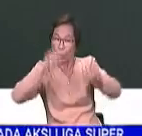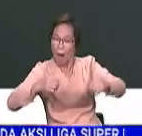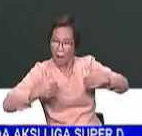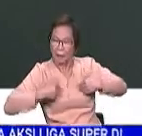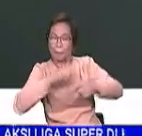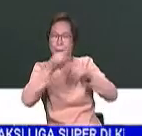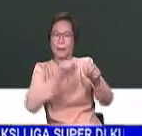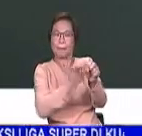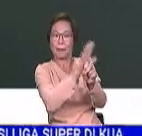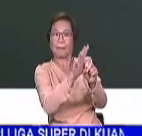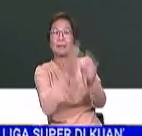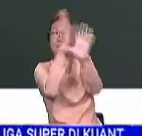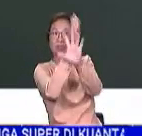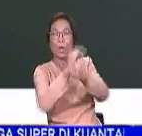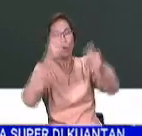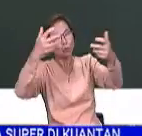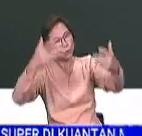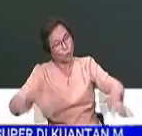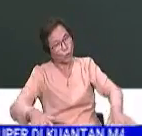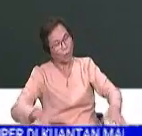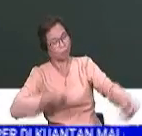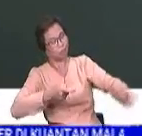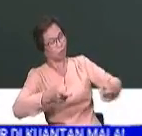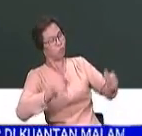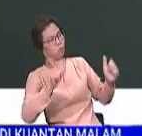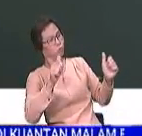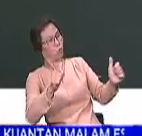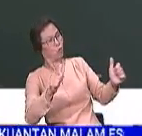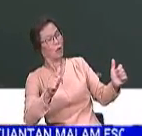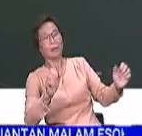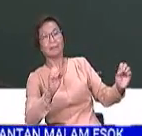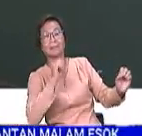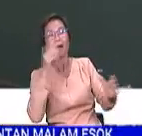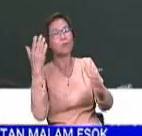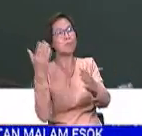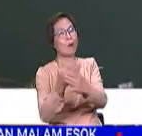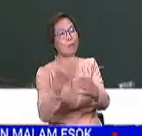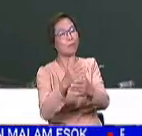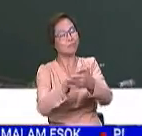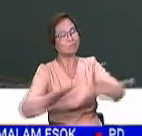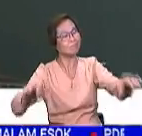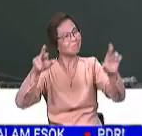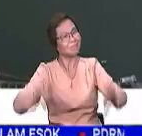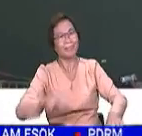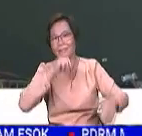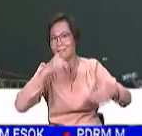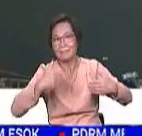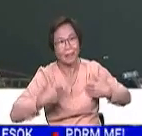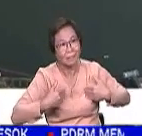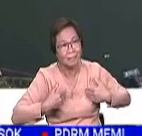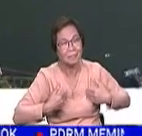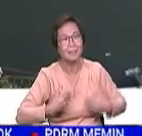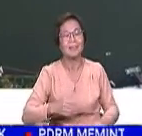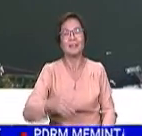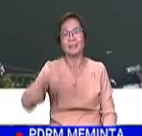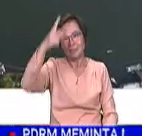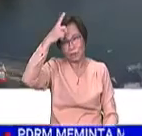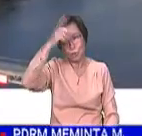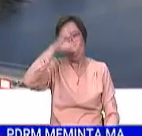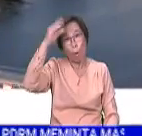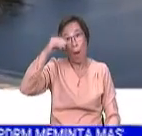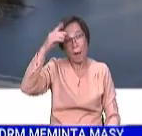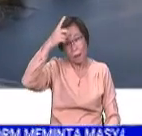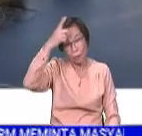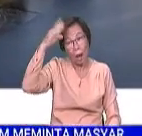keadaan pandemic di negeri ini sudah dapat dikawal dan tidak menjejaskan keselamatan rakyatnya Datuk patinggi Abang